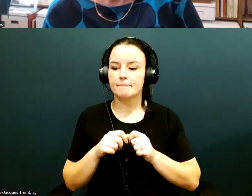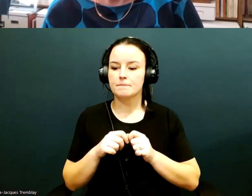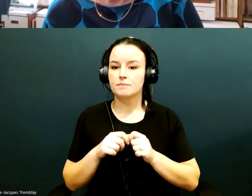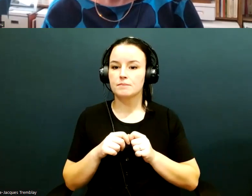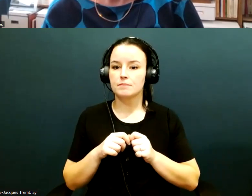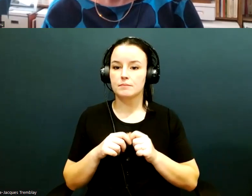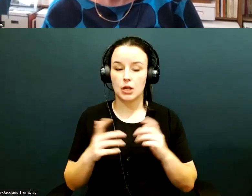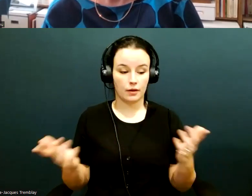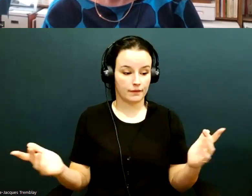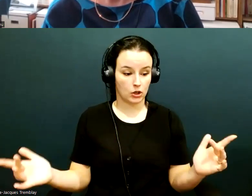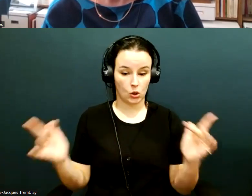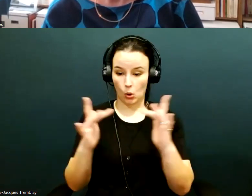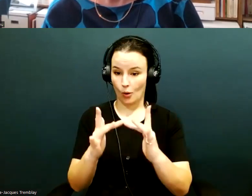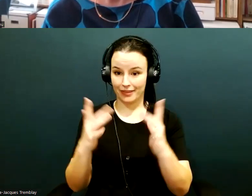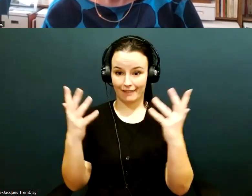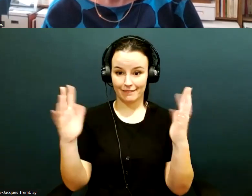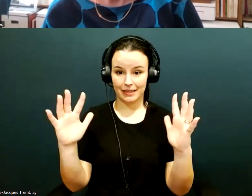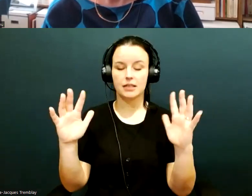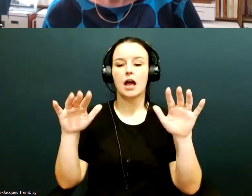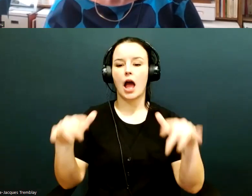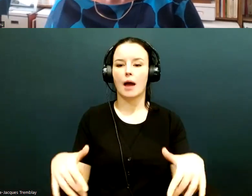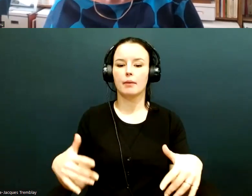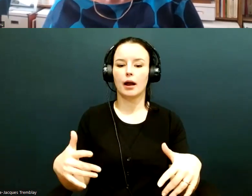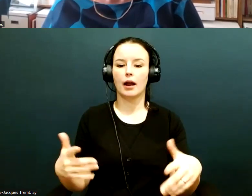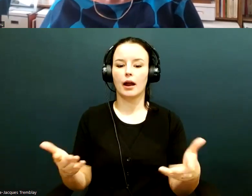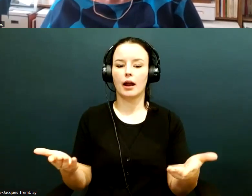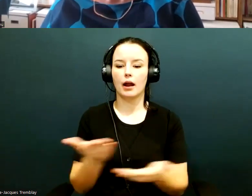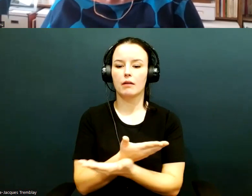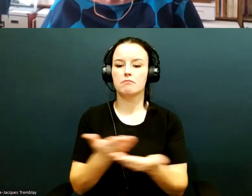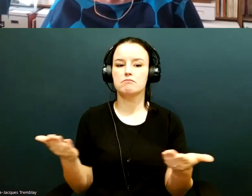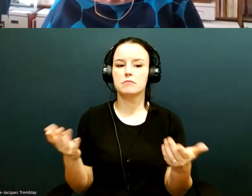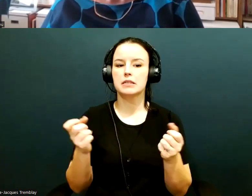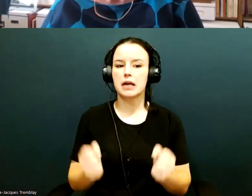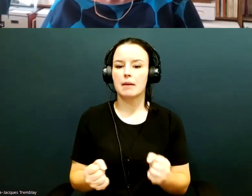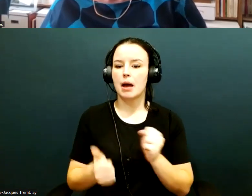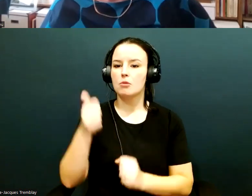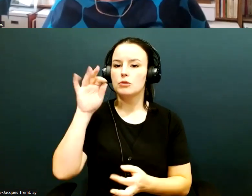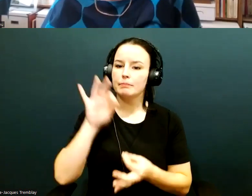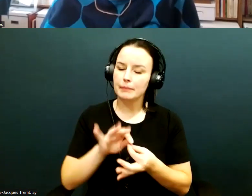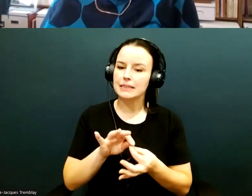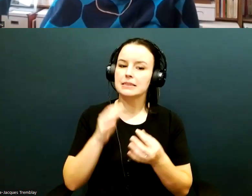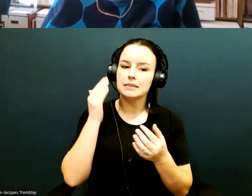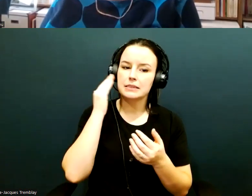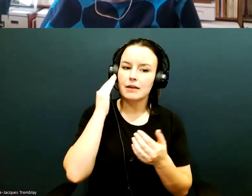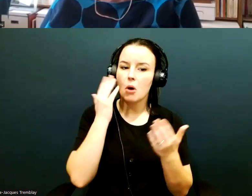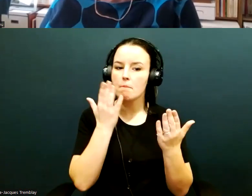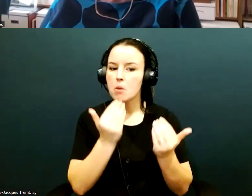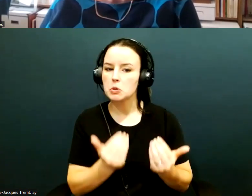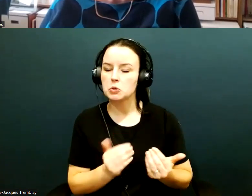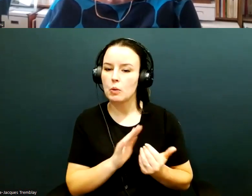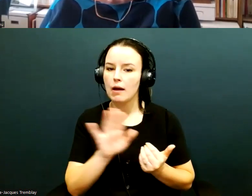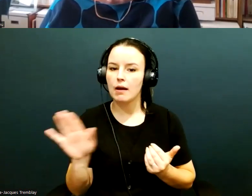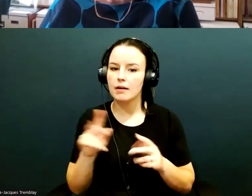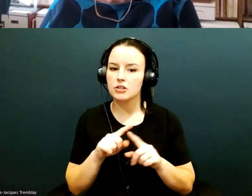mis en communication, ben, ils peuvent après ça établir plus spécifiquement leurs besoins puis qu'est-ce qu'ils peuvent offrir là, de manière là,